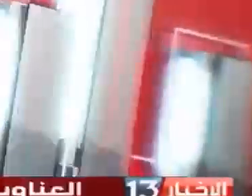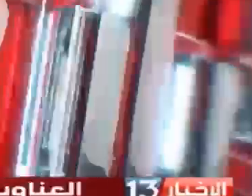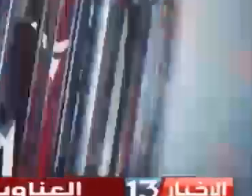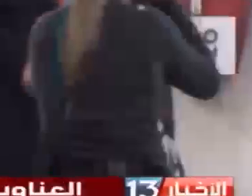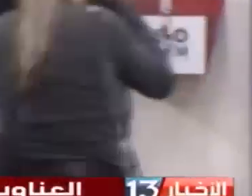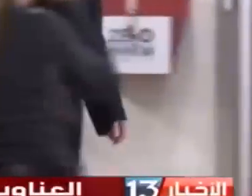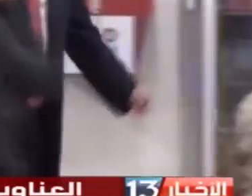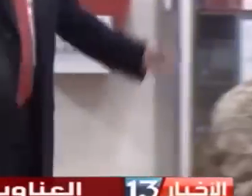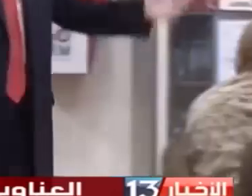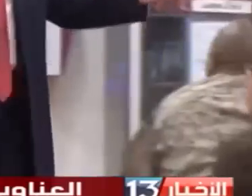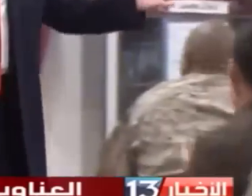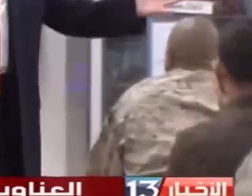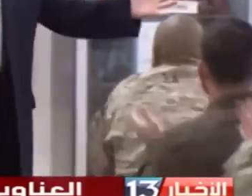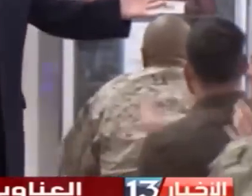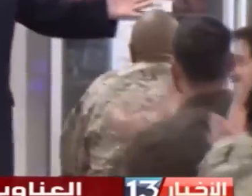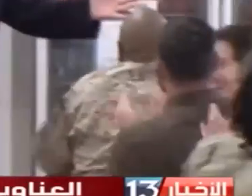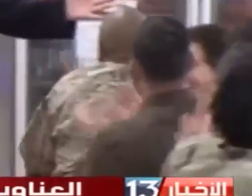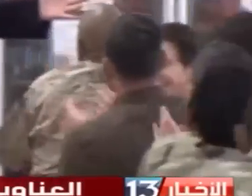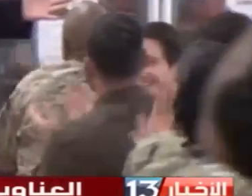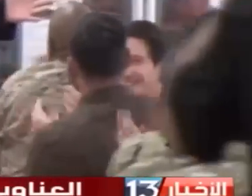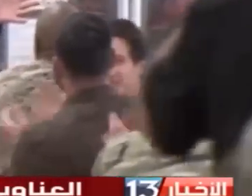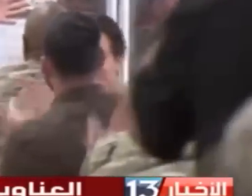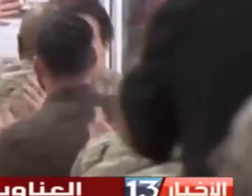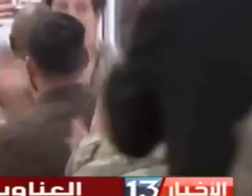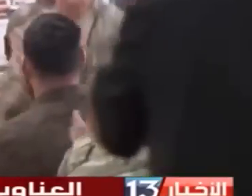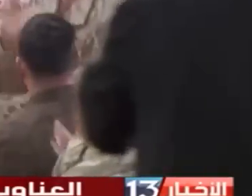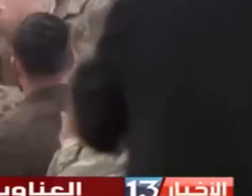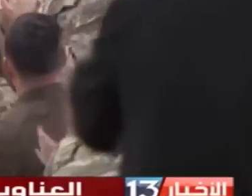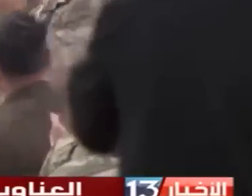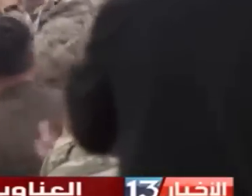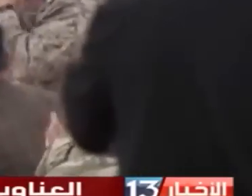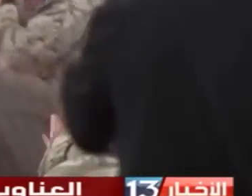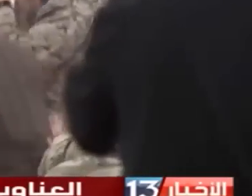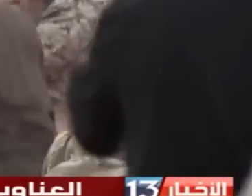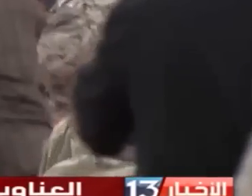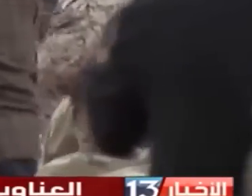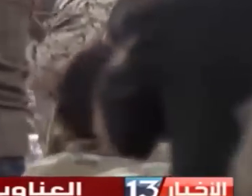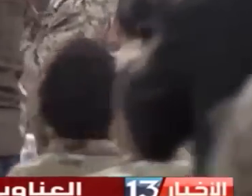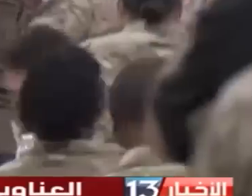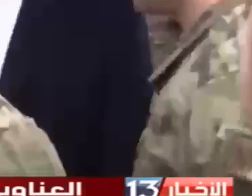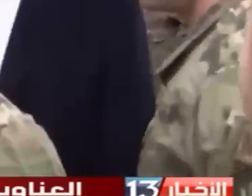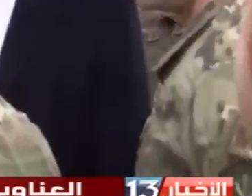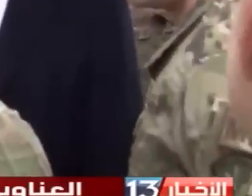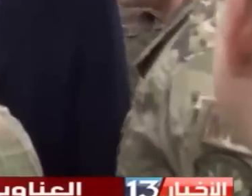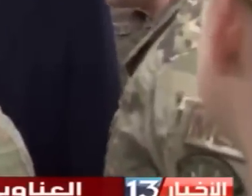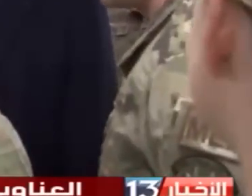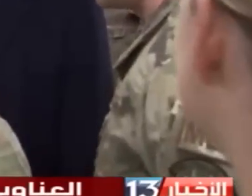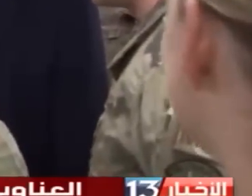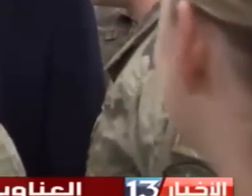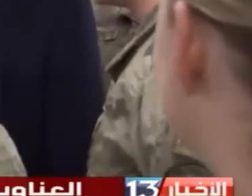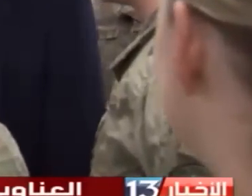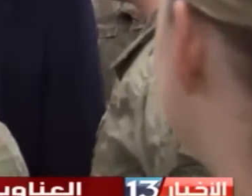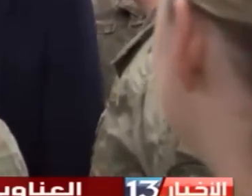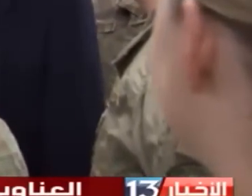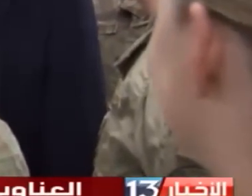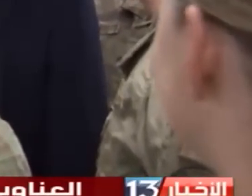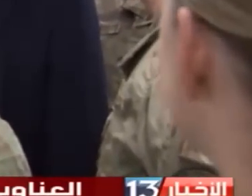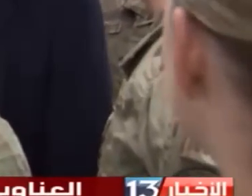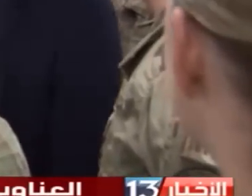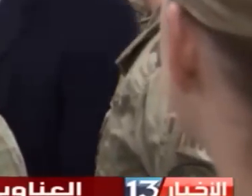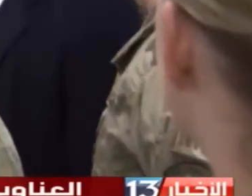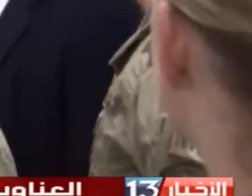في أول زيارة إلى منطقة صراع، ترامب يتفقد القوات الأمريكية وسط تنديد نواب عراقيين بالزيارة